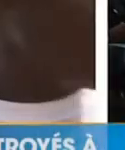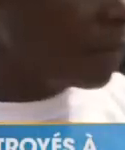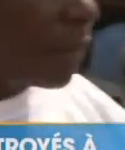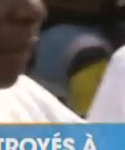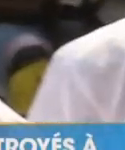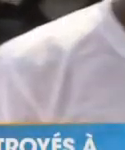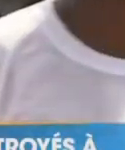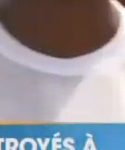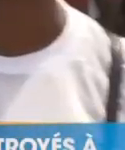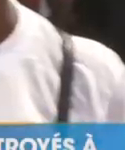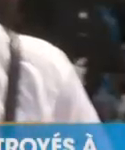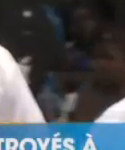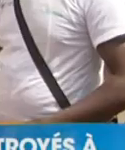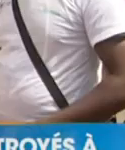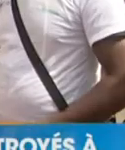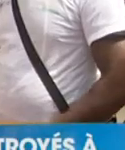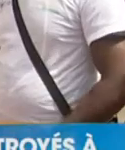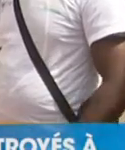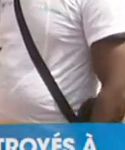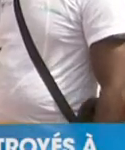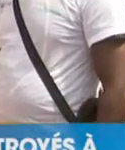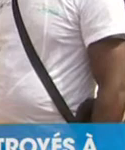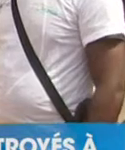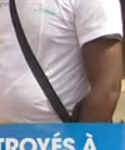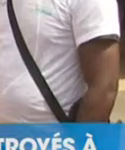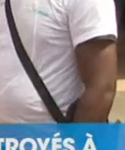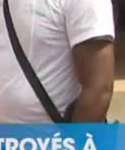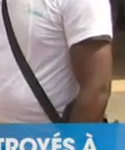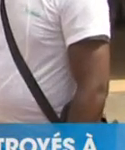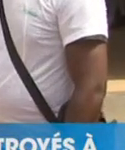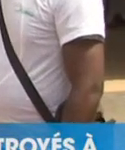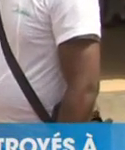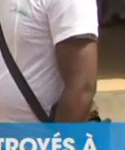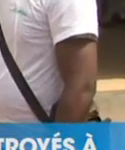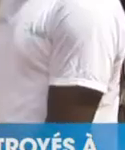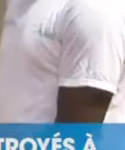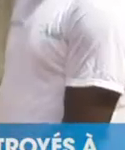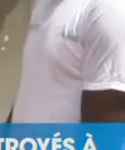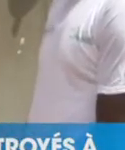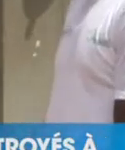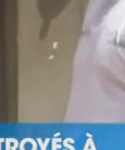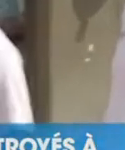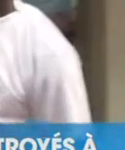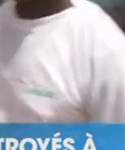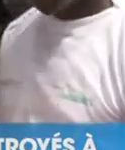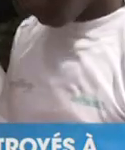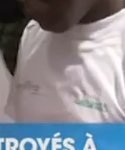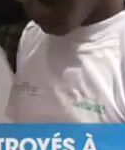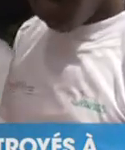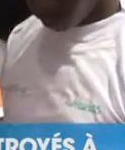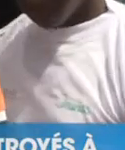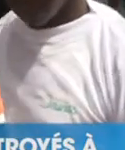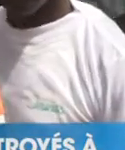les témoignages des mairies et conseils régionaux. Toujours en Côte d'Ivoire, environ 115 millions de francs CFA pour financer les